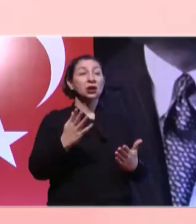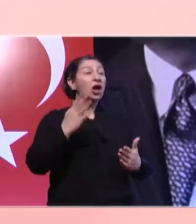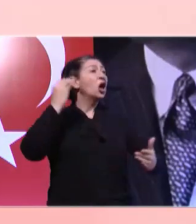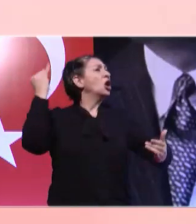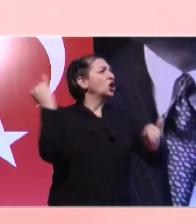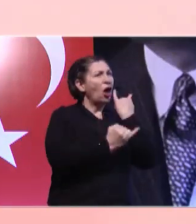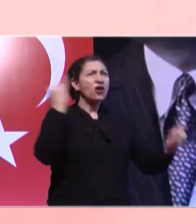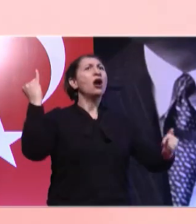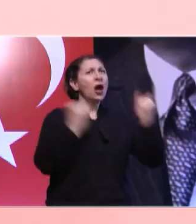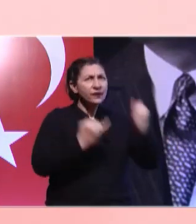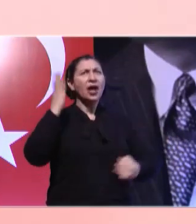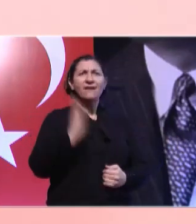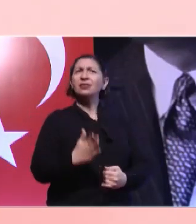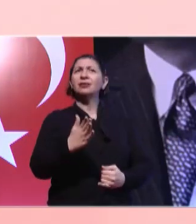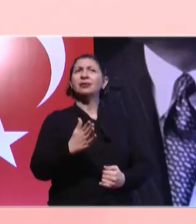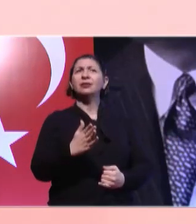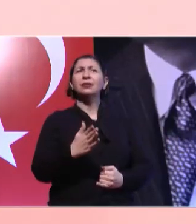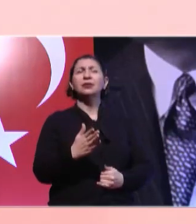Kavgaysa kavga dediler.